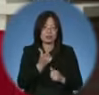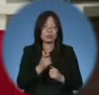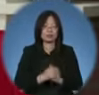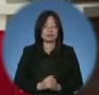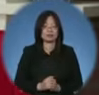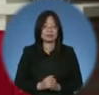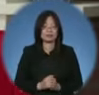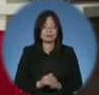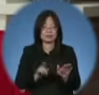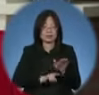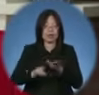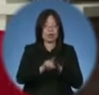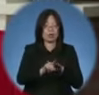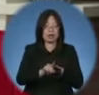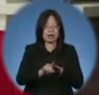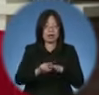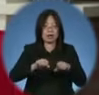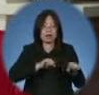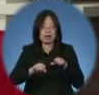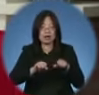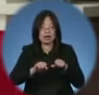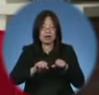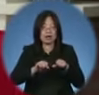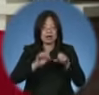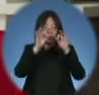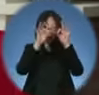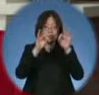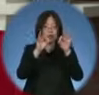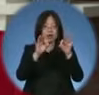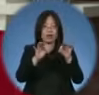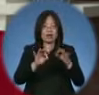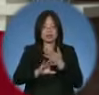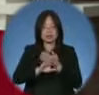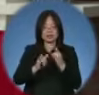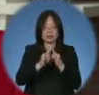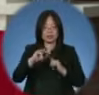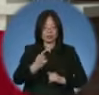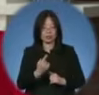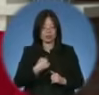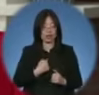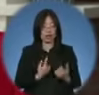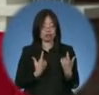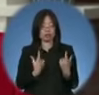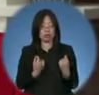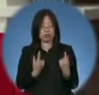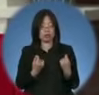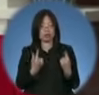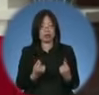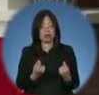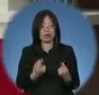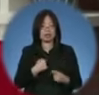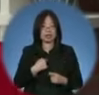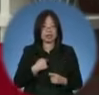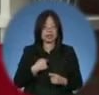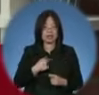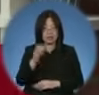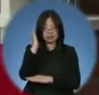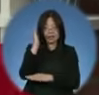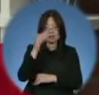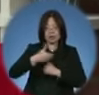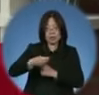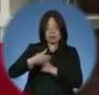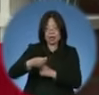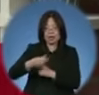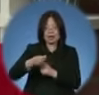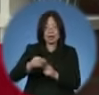돼요. 그래서 나와서 보니까 남들도 나하고 똑같더라. 제가 강연을 가거나